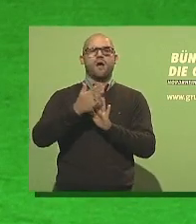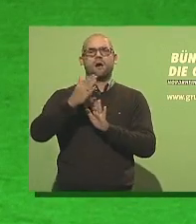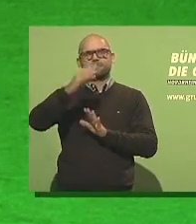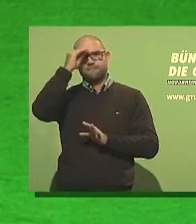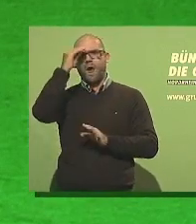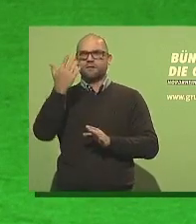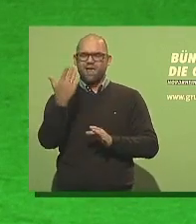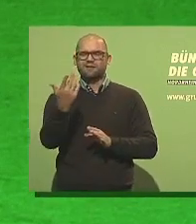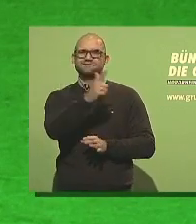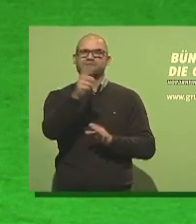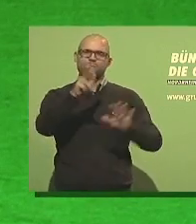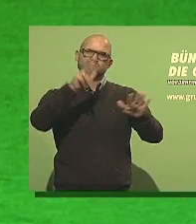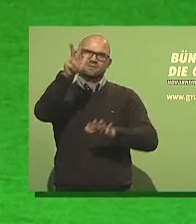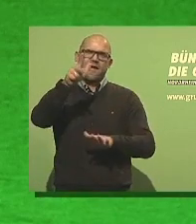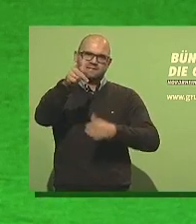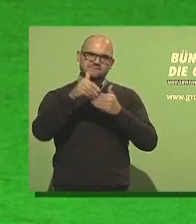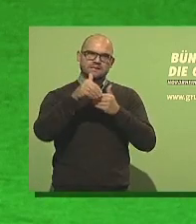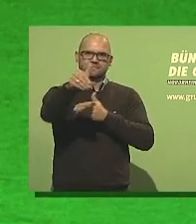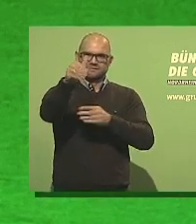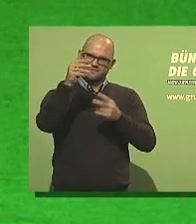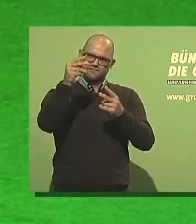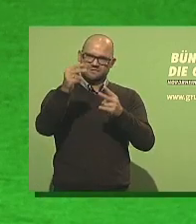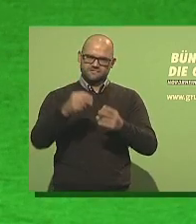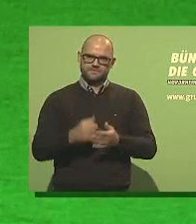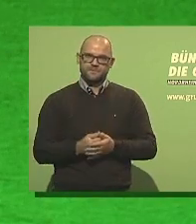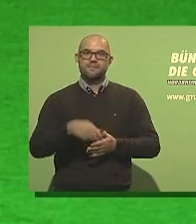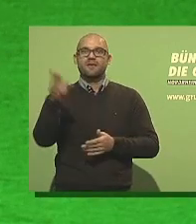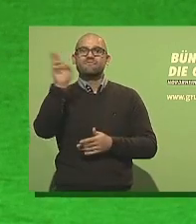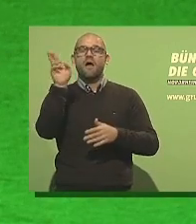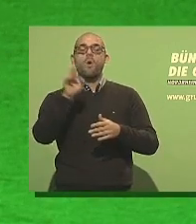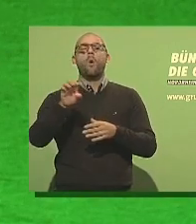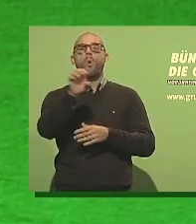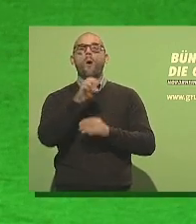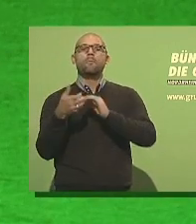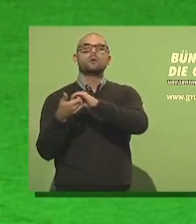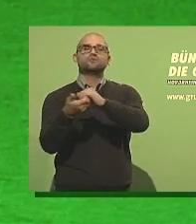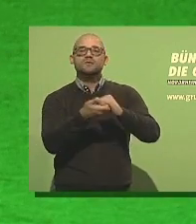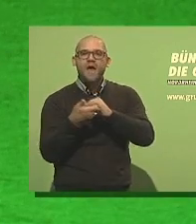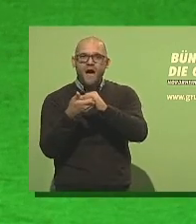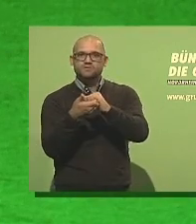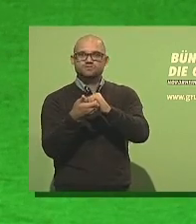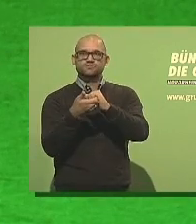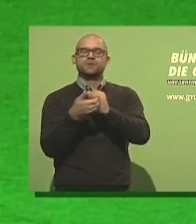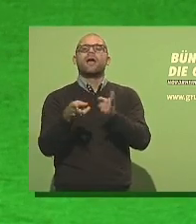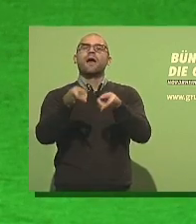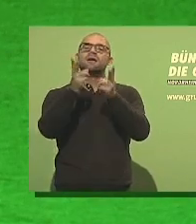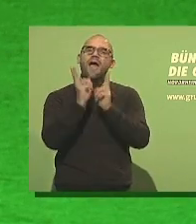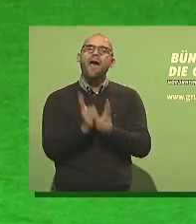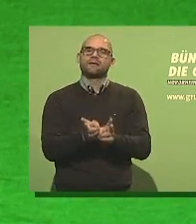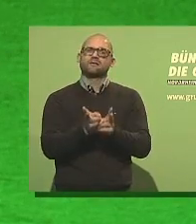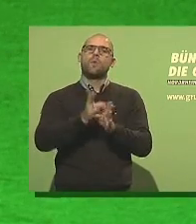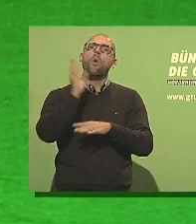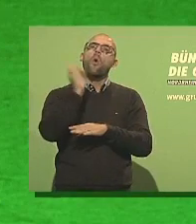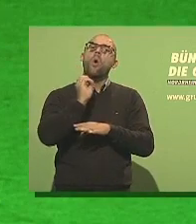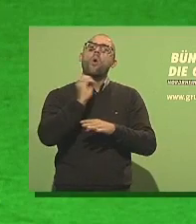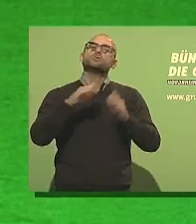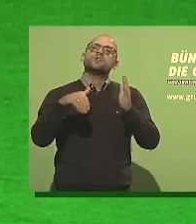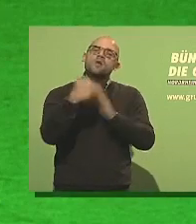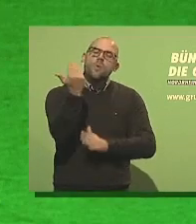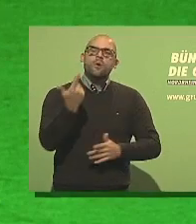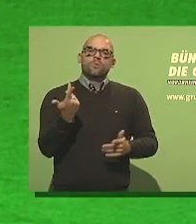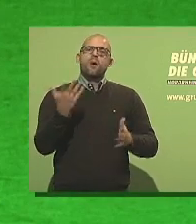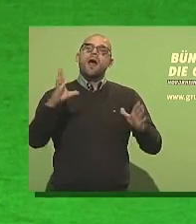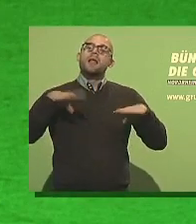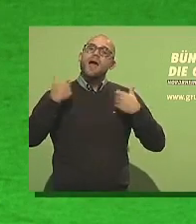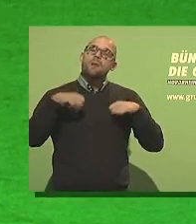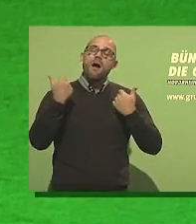2013. Und wer ein solidarisches Europa, eine gerechte Gesellschaft, ökologische Erneuerung und lebendige Demokratie